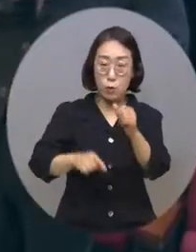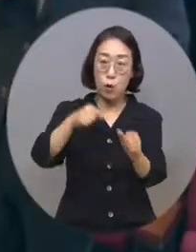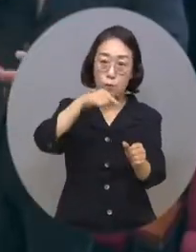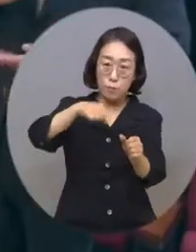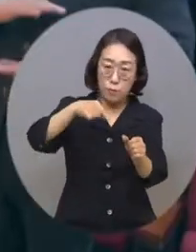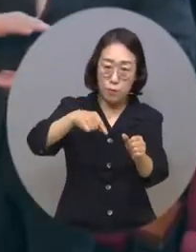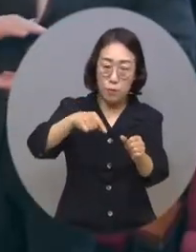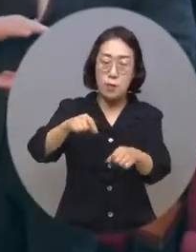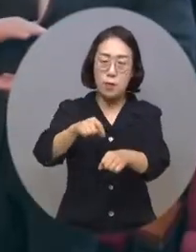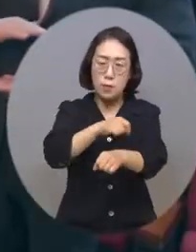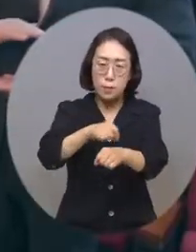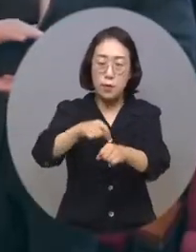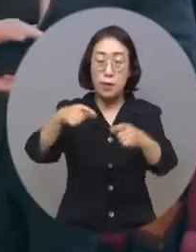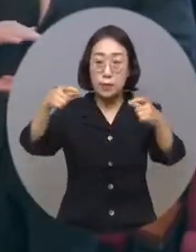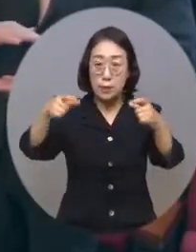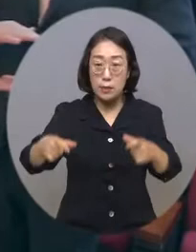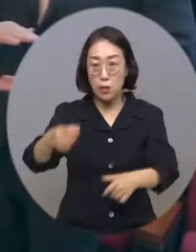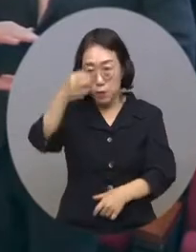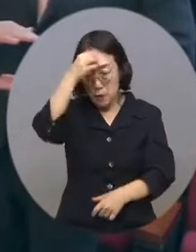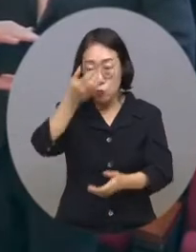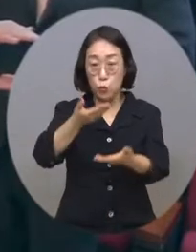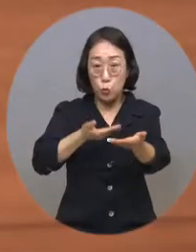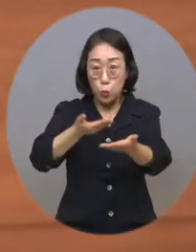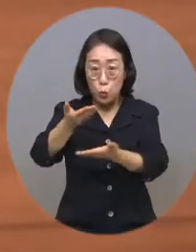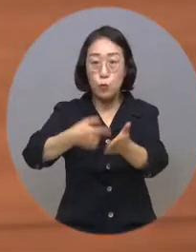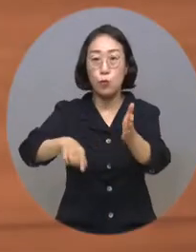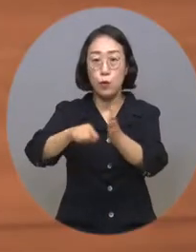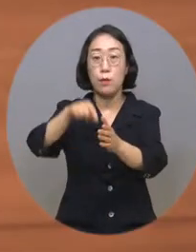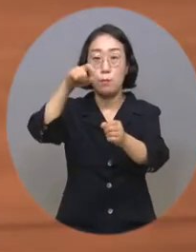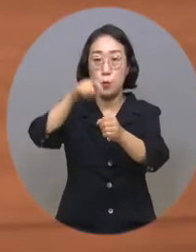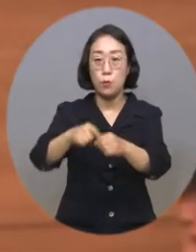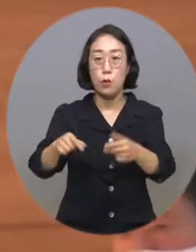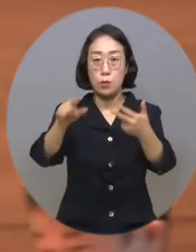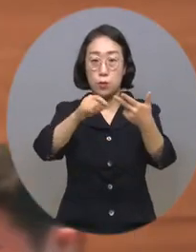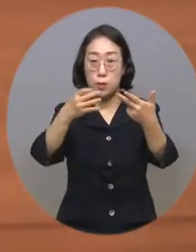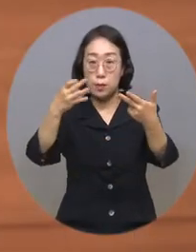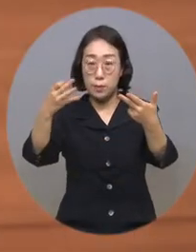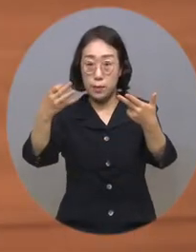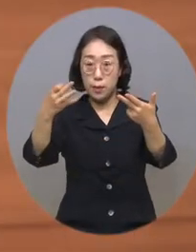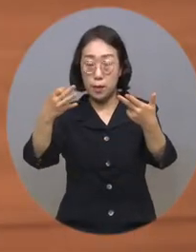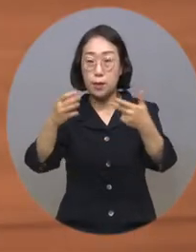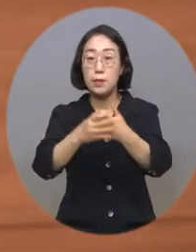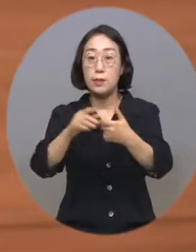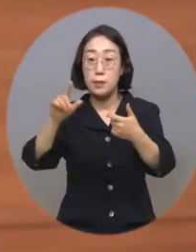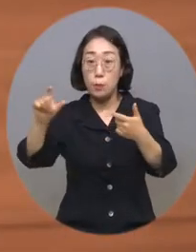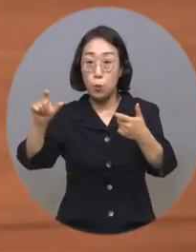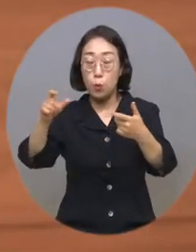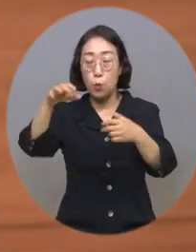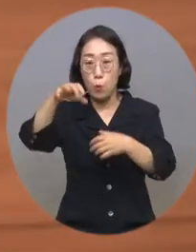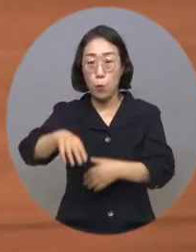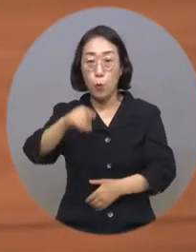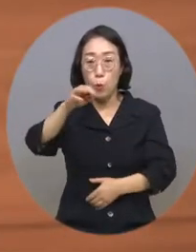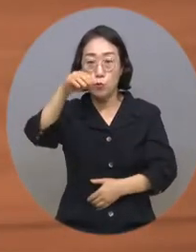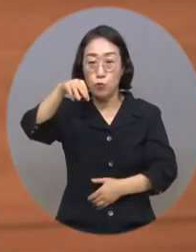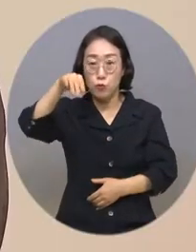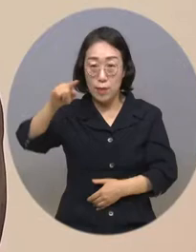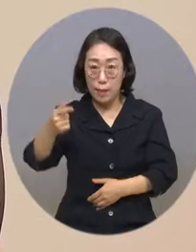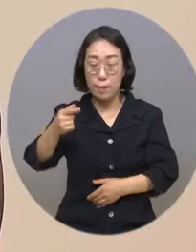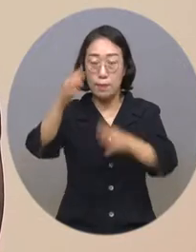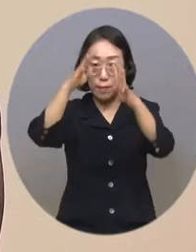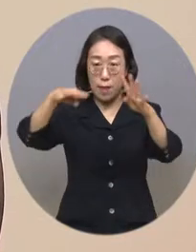특색있는 지역별 농업 기술 교류를 위해 7월 14일부터 15일까지 한국 농수산 대학교에서